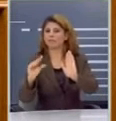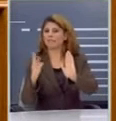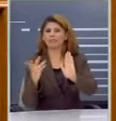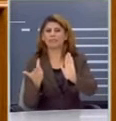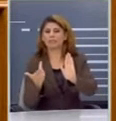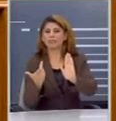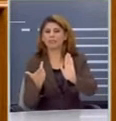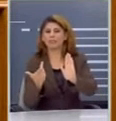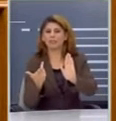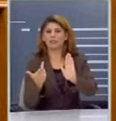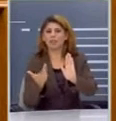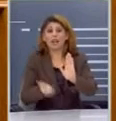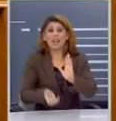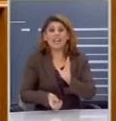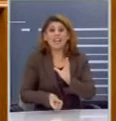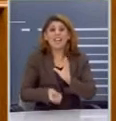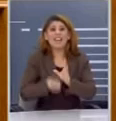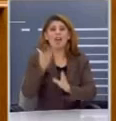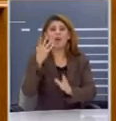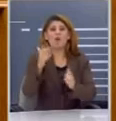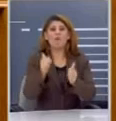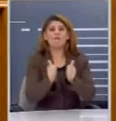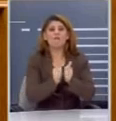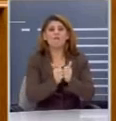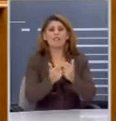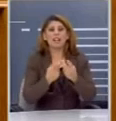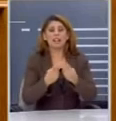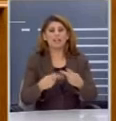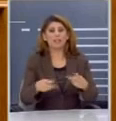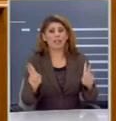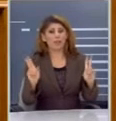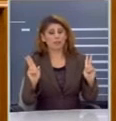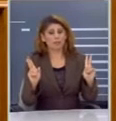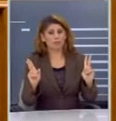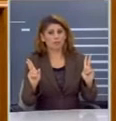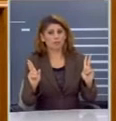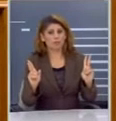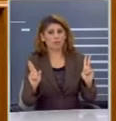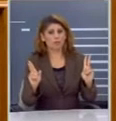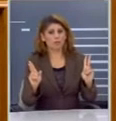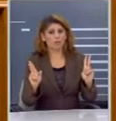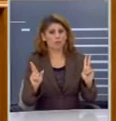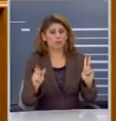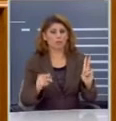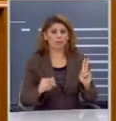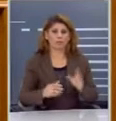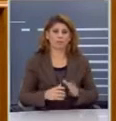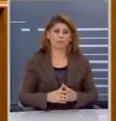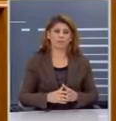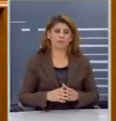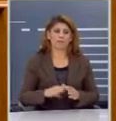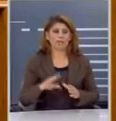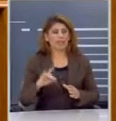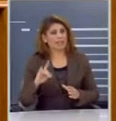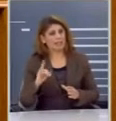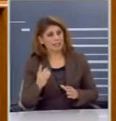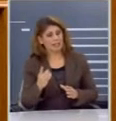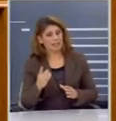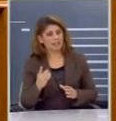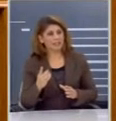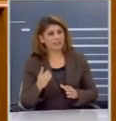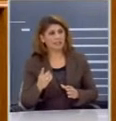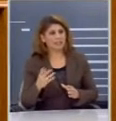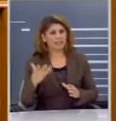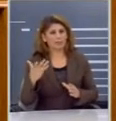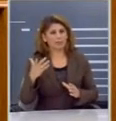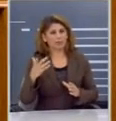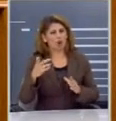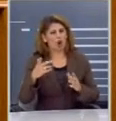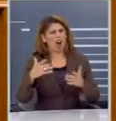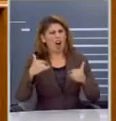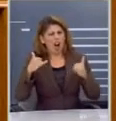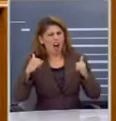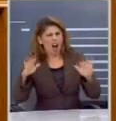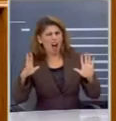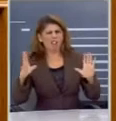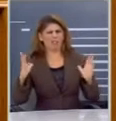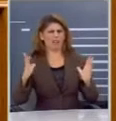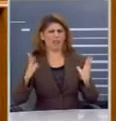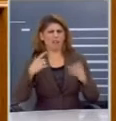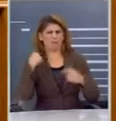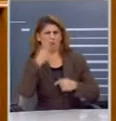ο νεοφιλελευθερισμός, τόσο στην άγρια πεινοσιατική του μορφή, όσο και στην πιο ήπια του